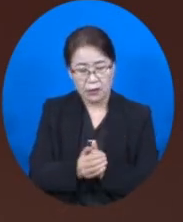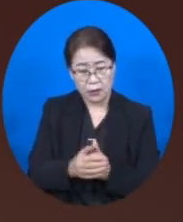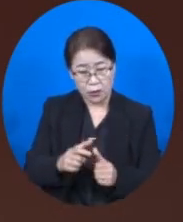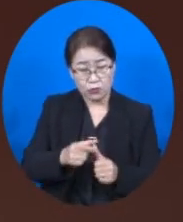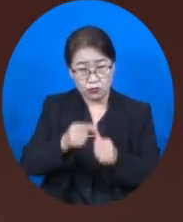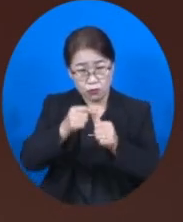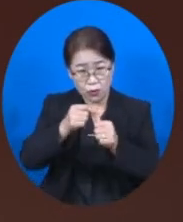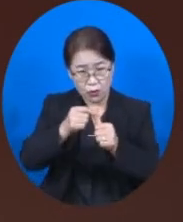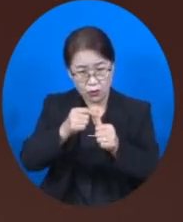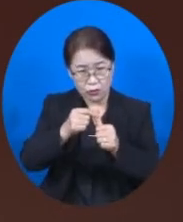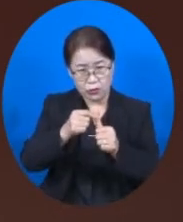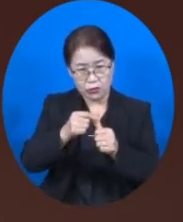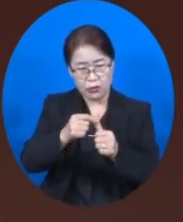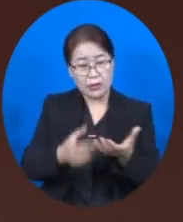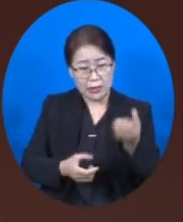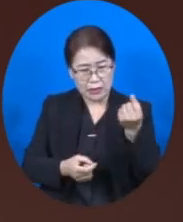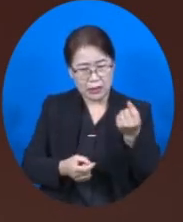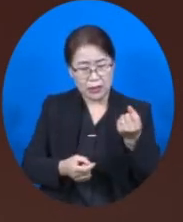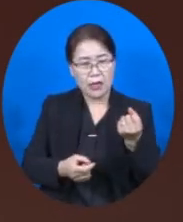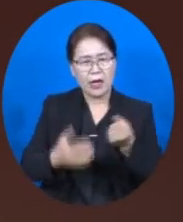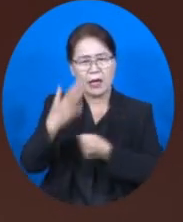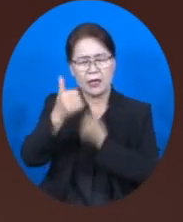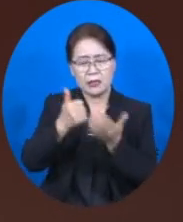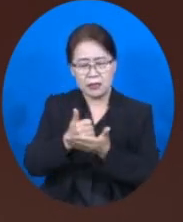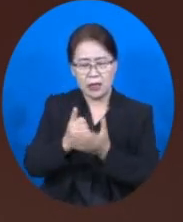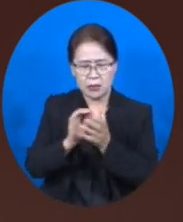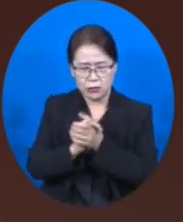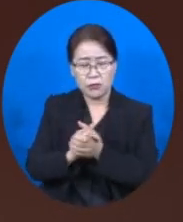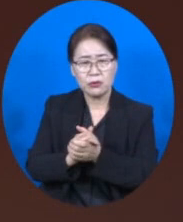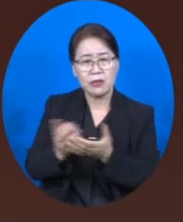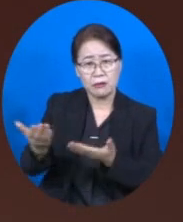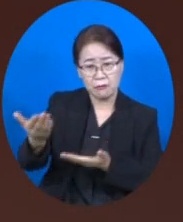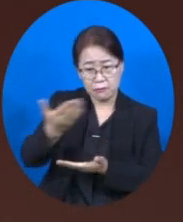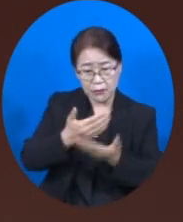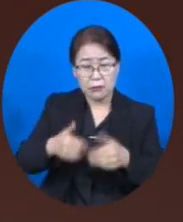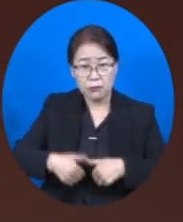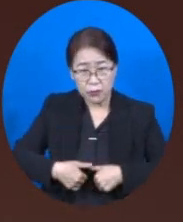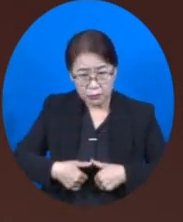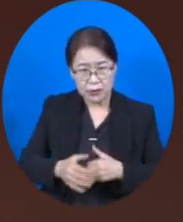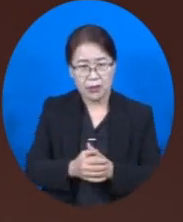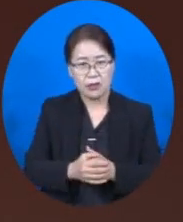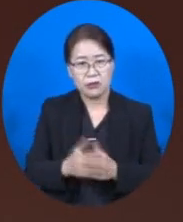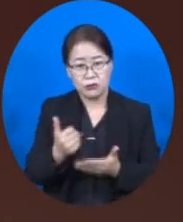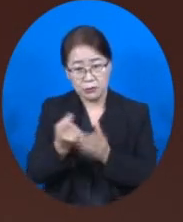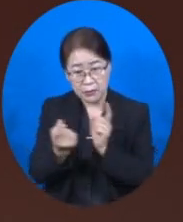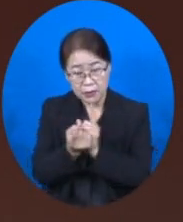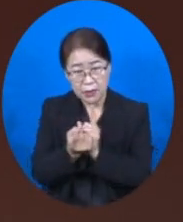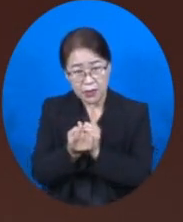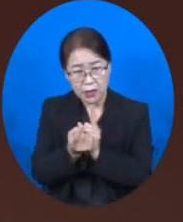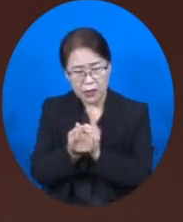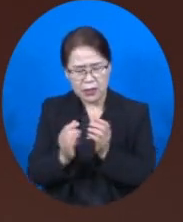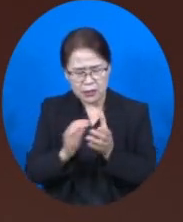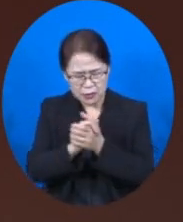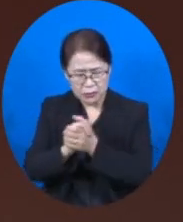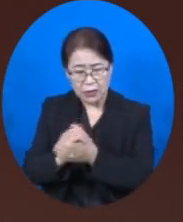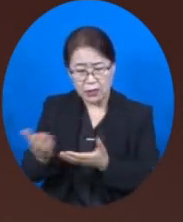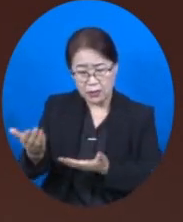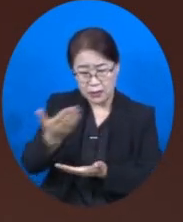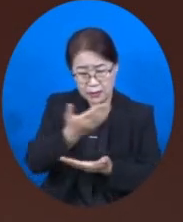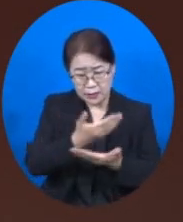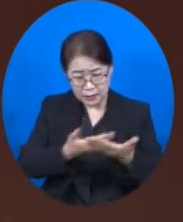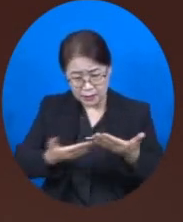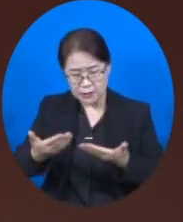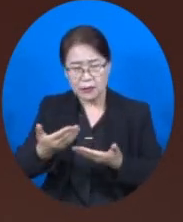아니라 관계입니다 그러므로 여러분이 주님을 만나셨다면 이제 주님과의 친밀한 사귐의 축복을